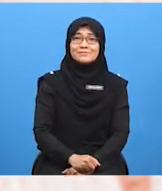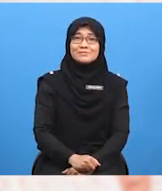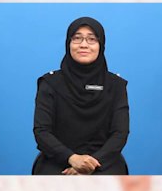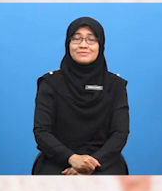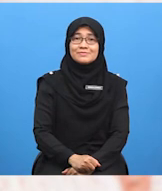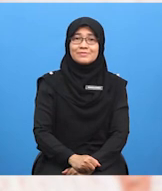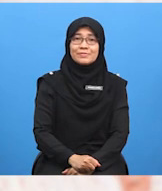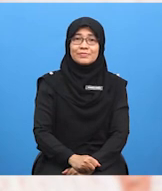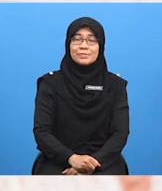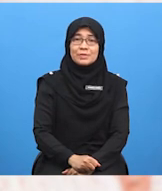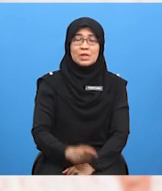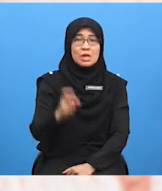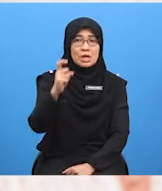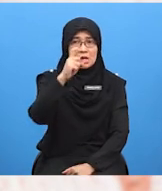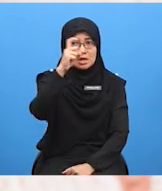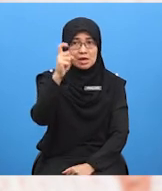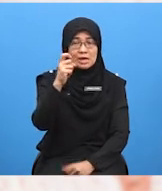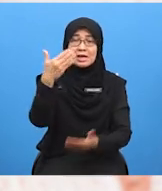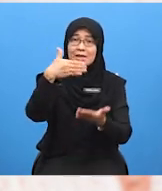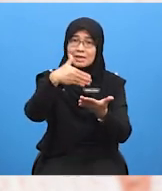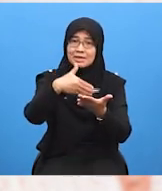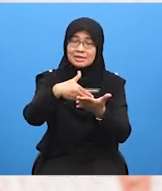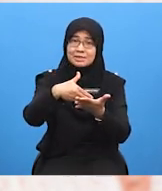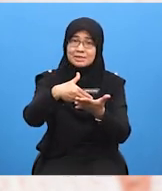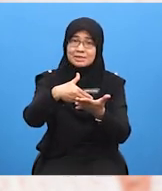Baiklah murid-murid, soalan seterusnya.